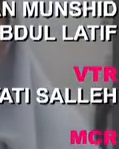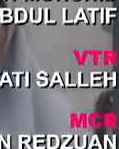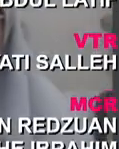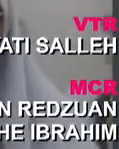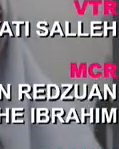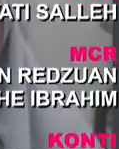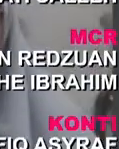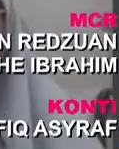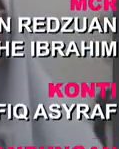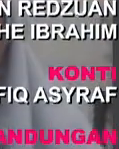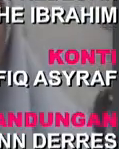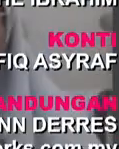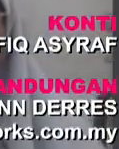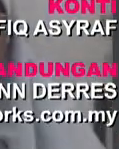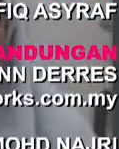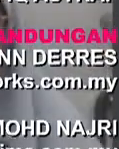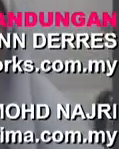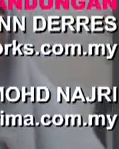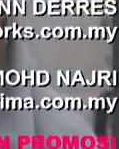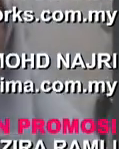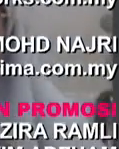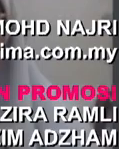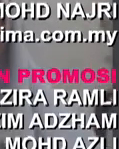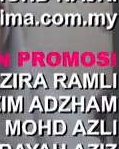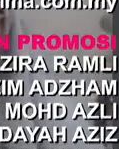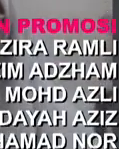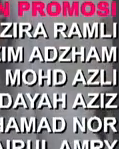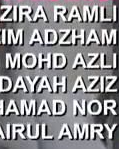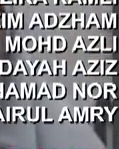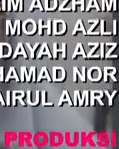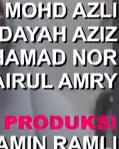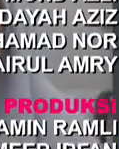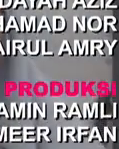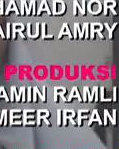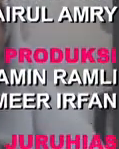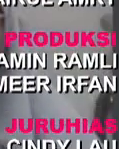walhamdulillah wala ilaha illallah